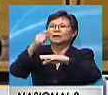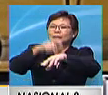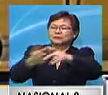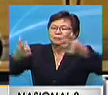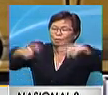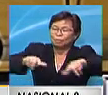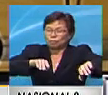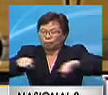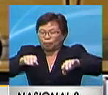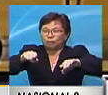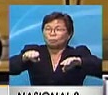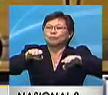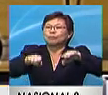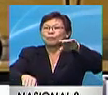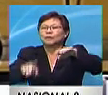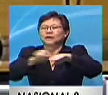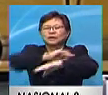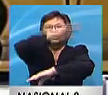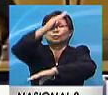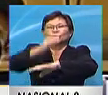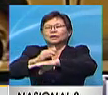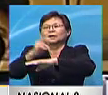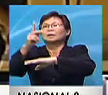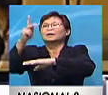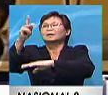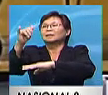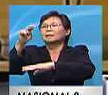berlakunya gempa bumi di Gunung Kinabalu tahun